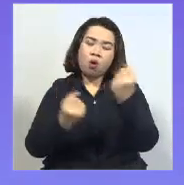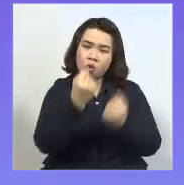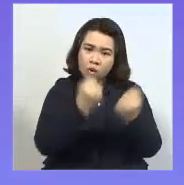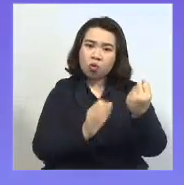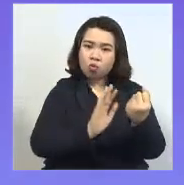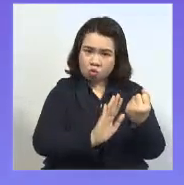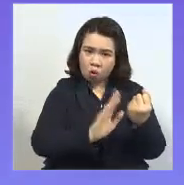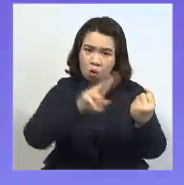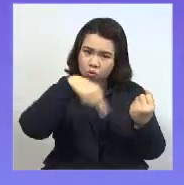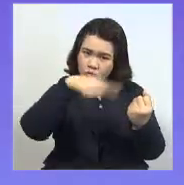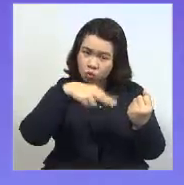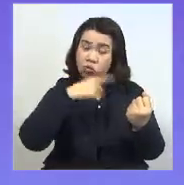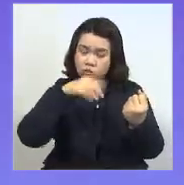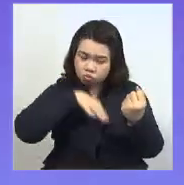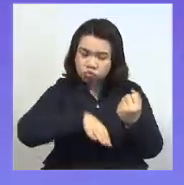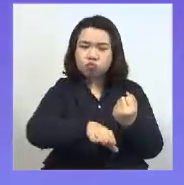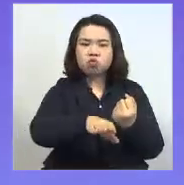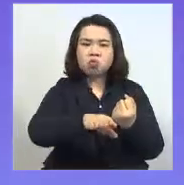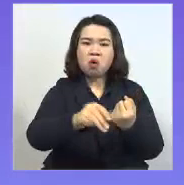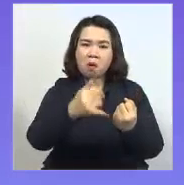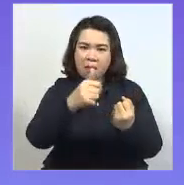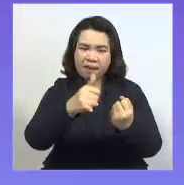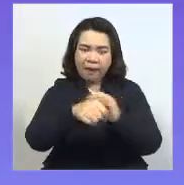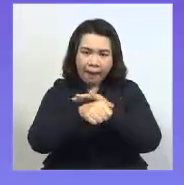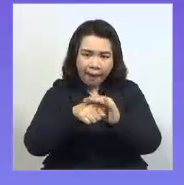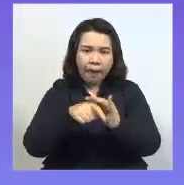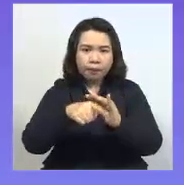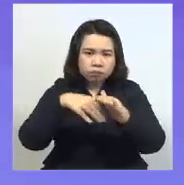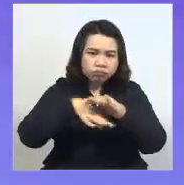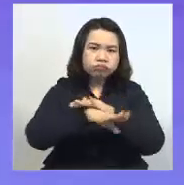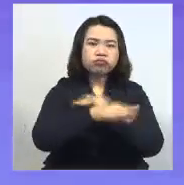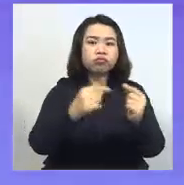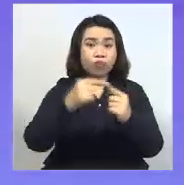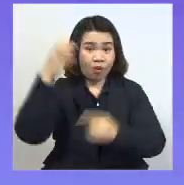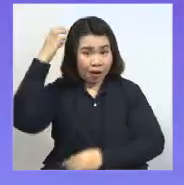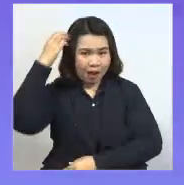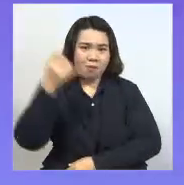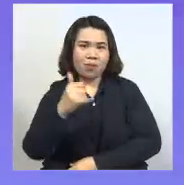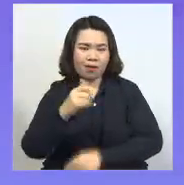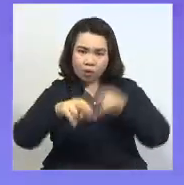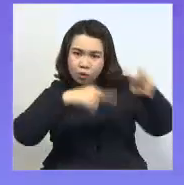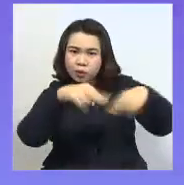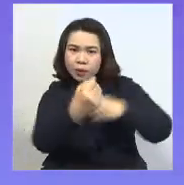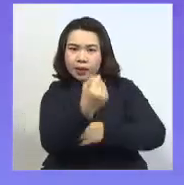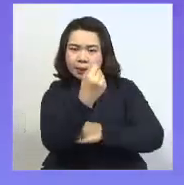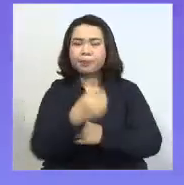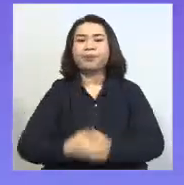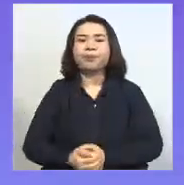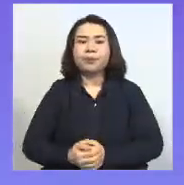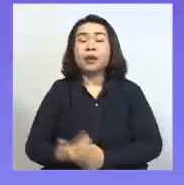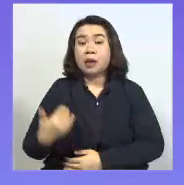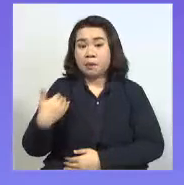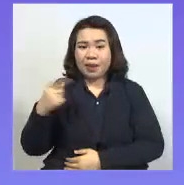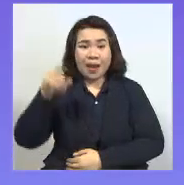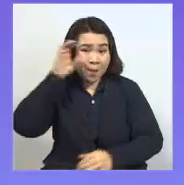ลโดยเฉพาะขาออกเพื่อป้องกันนายสมคิดหลบหนีออกไปยังฝั่งสปป.ลาวนะคะแล้วบริเวณที่ด่านเนี่ยเขาบอกว่ามี